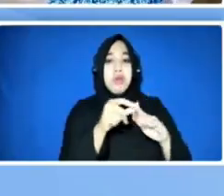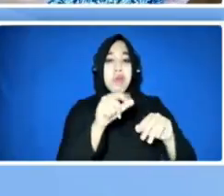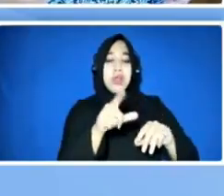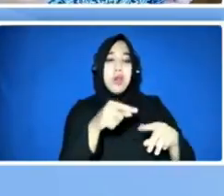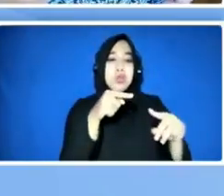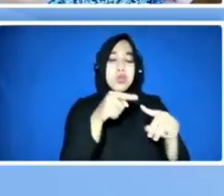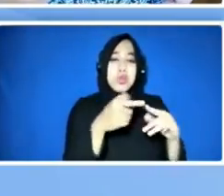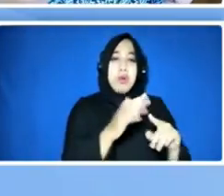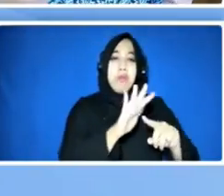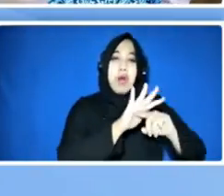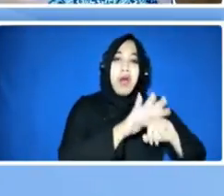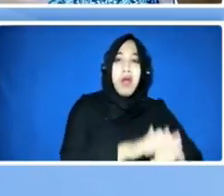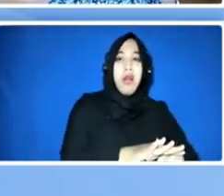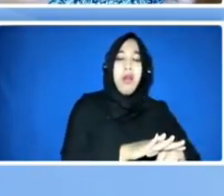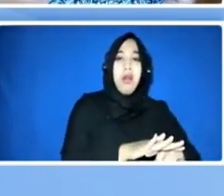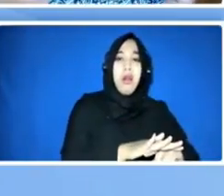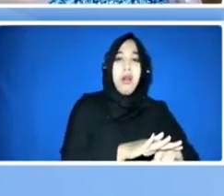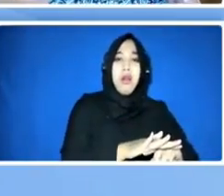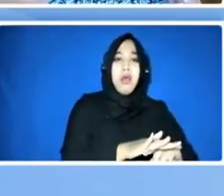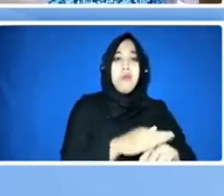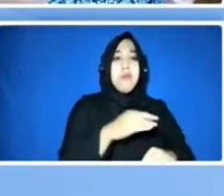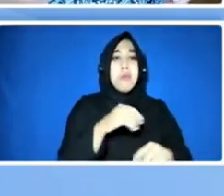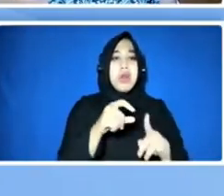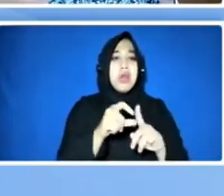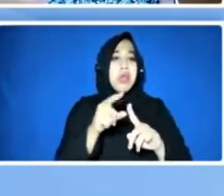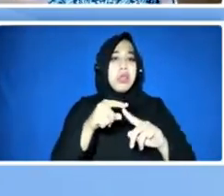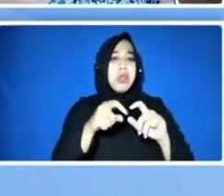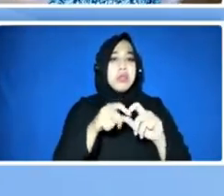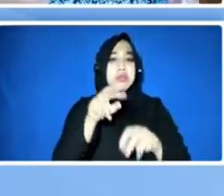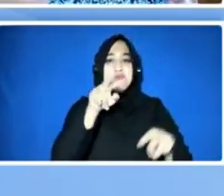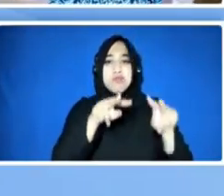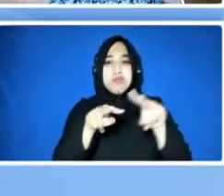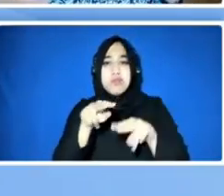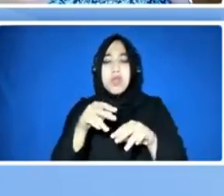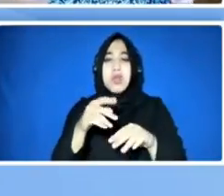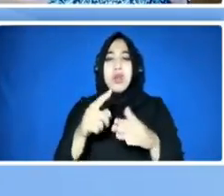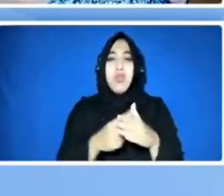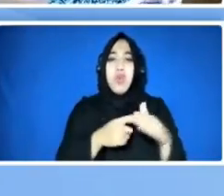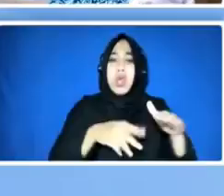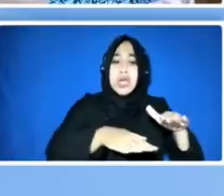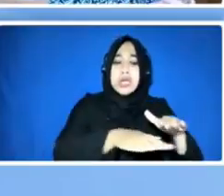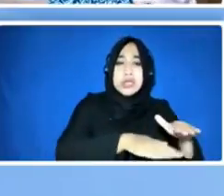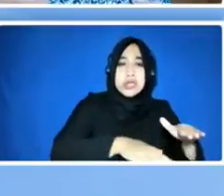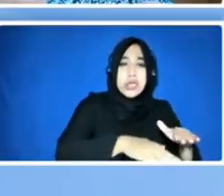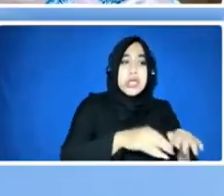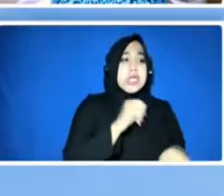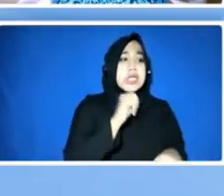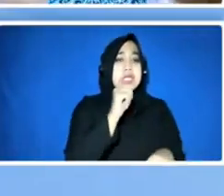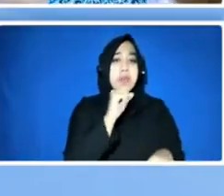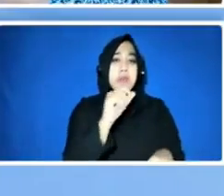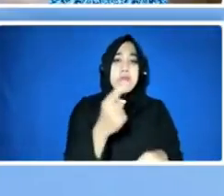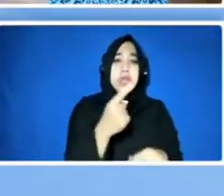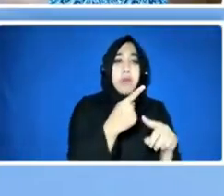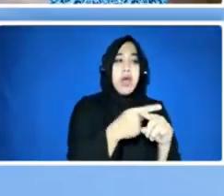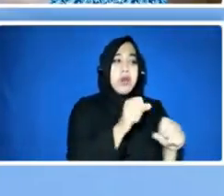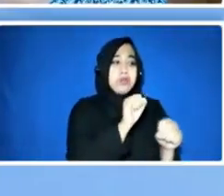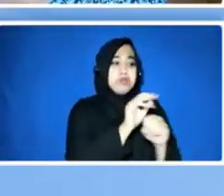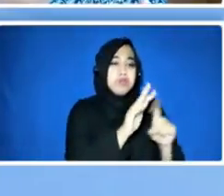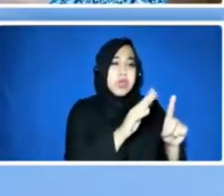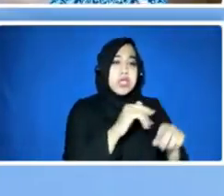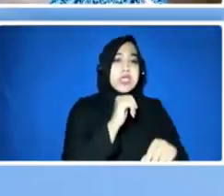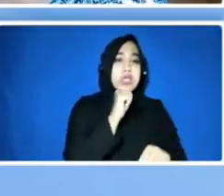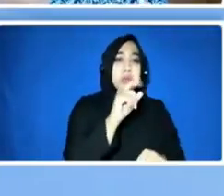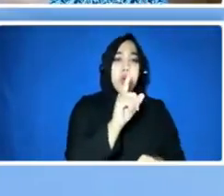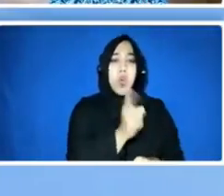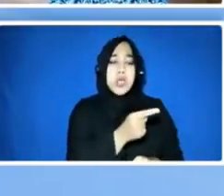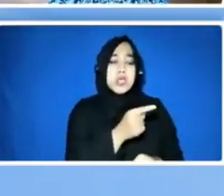menekan, untuk mendeteksi sejak dini siapa yang tertular dan kemudian melakukan isolasi. Dan contact